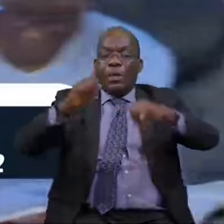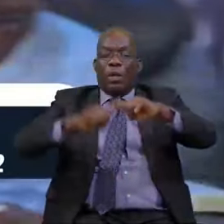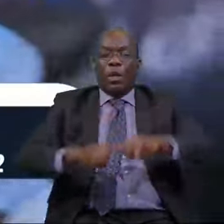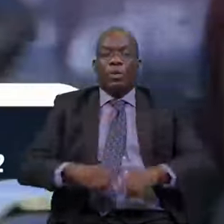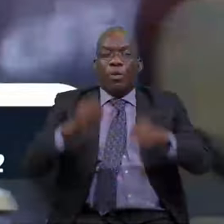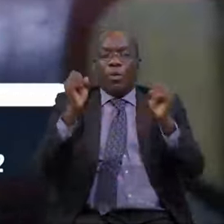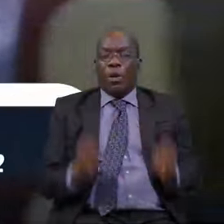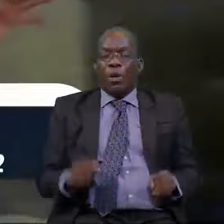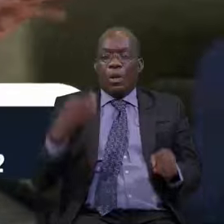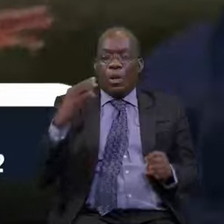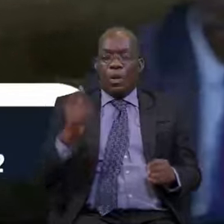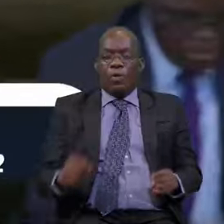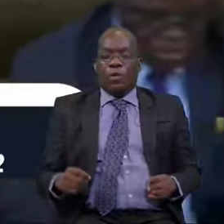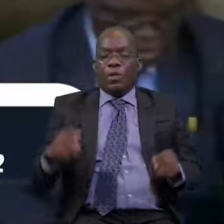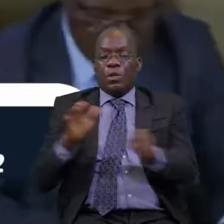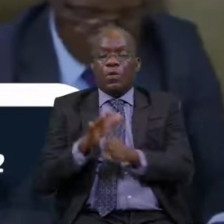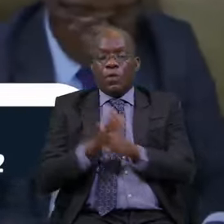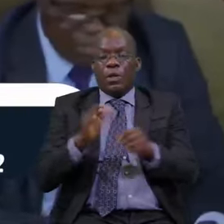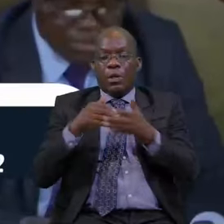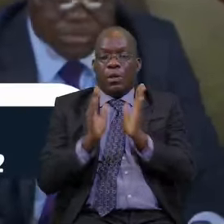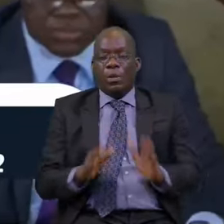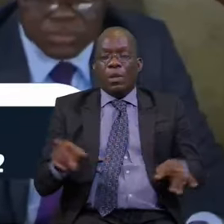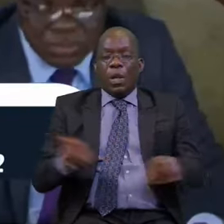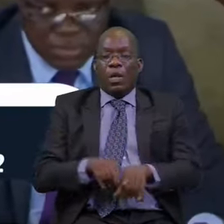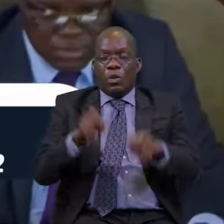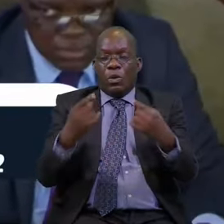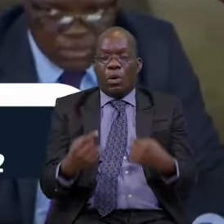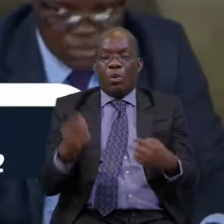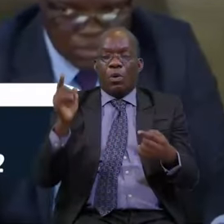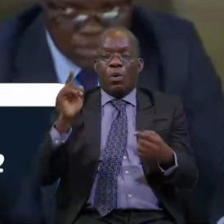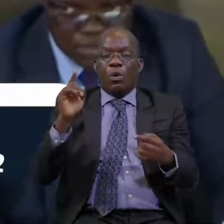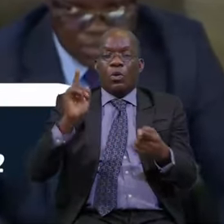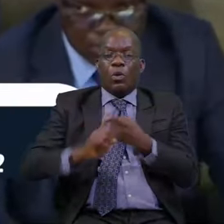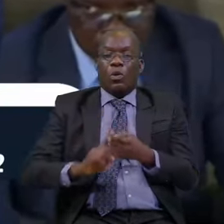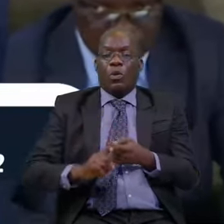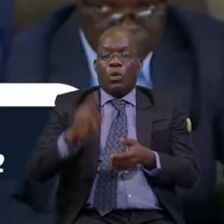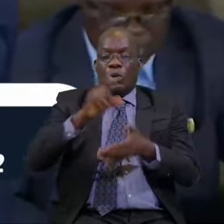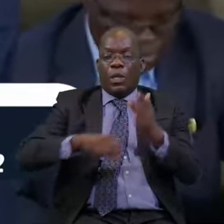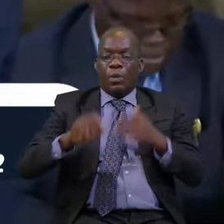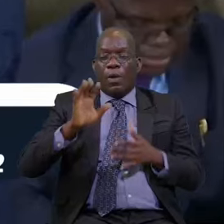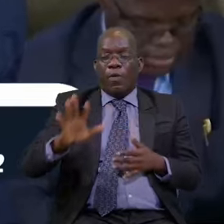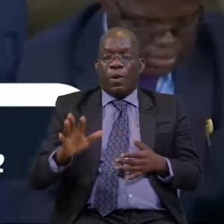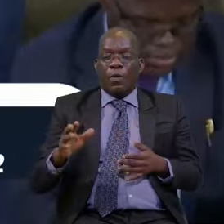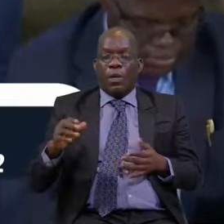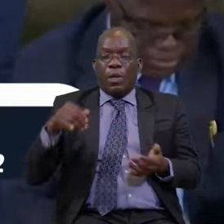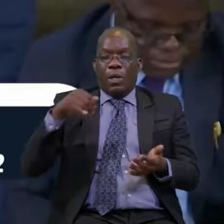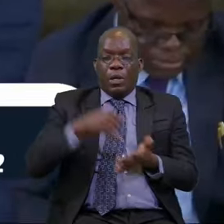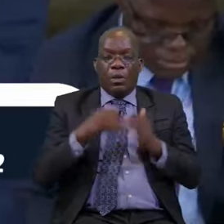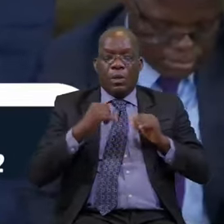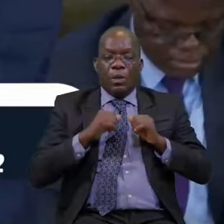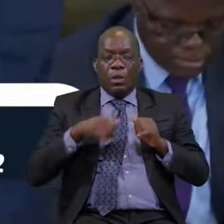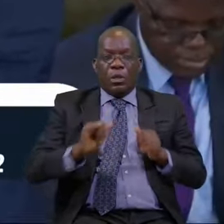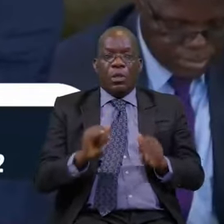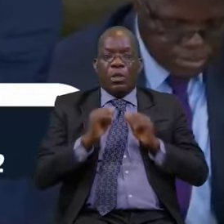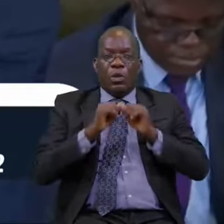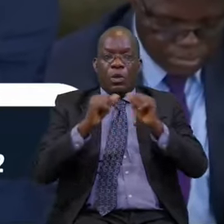puissance fiable d'un dirigeant suffisant. Lorsque nous venons à Marc 5, il continue de montrer Christ